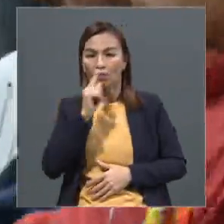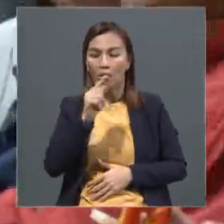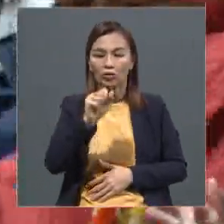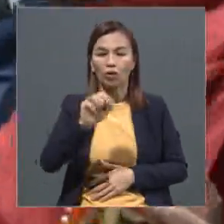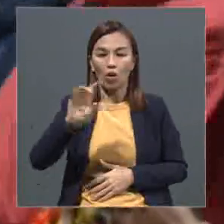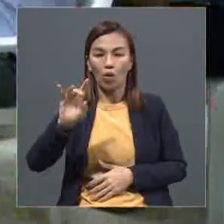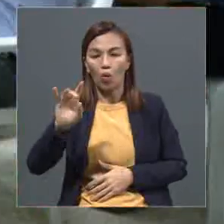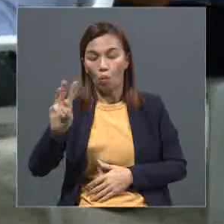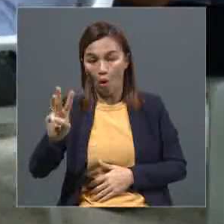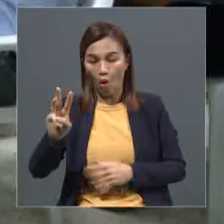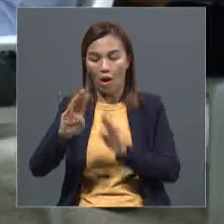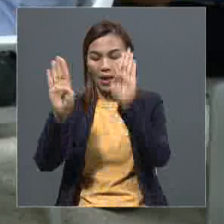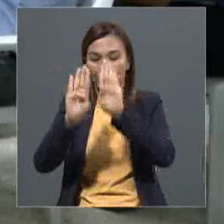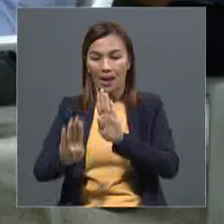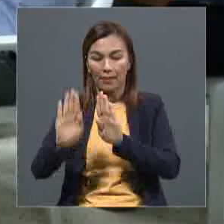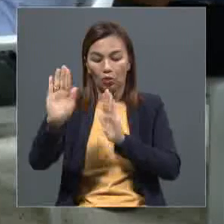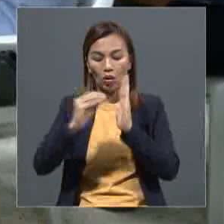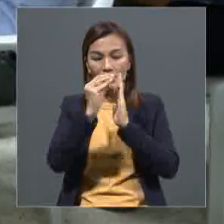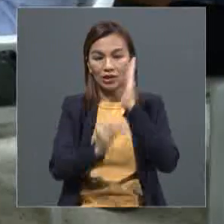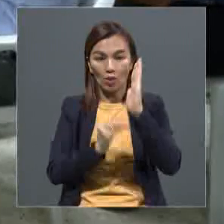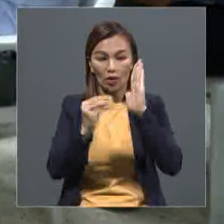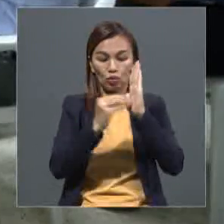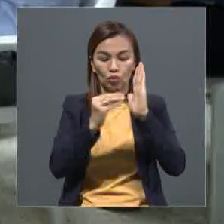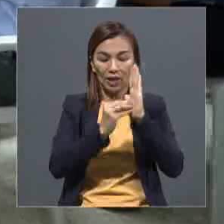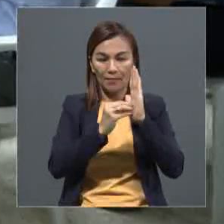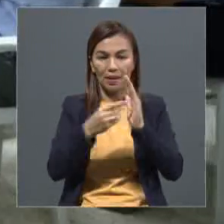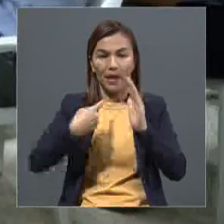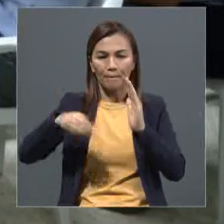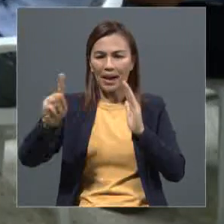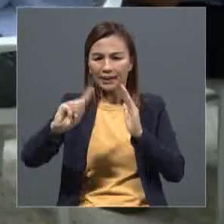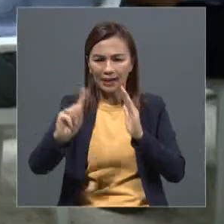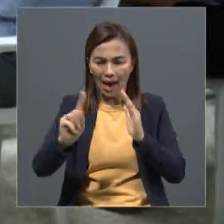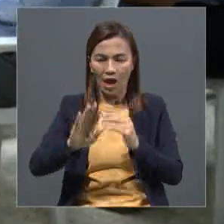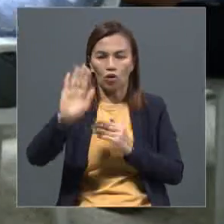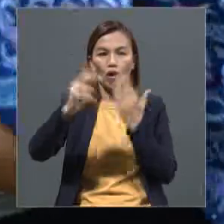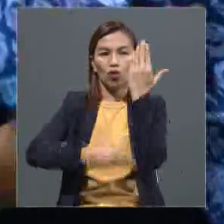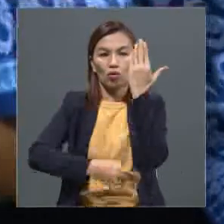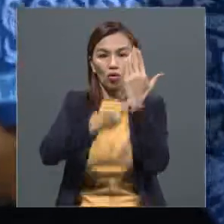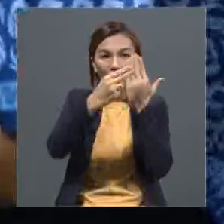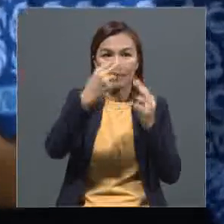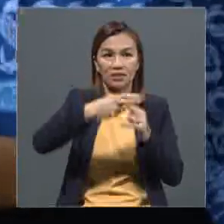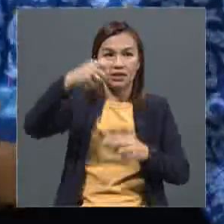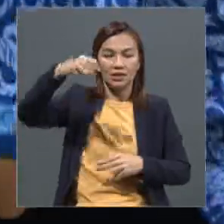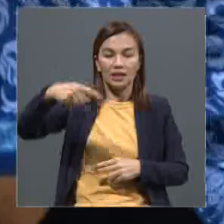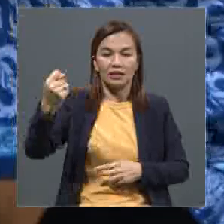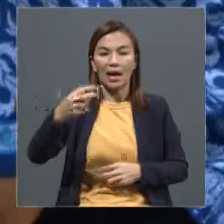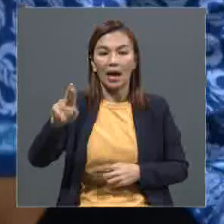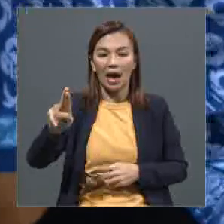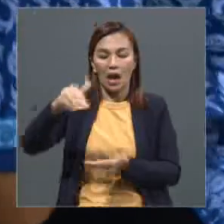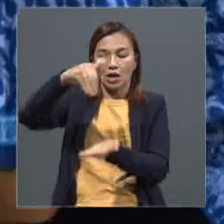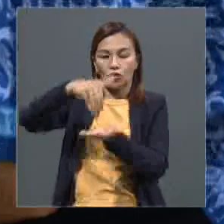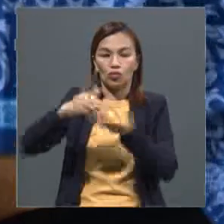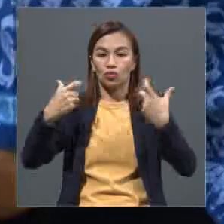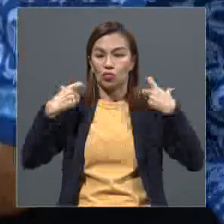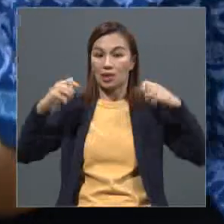ระดับจังหวัดในพื้นที่กรุงเทพฯซึ่งก็จะไปที่จุดโรงแรมเซ็นทราเซ็นทราไลฟศูนย์ราชการแจ้งวัฒนะนะครับ